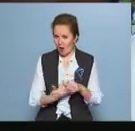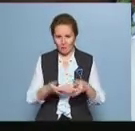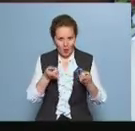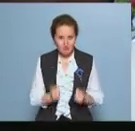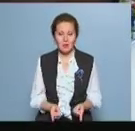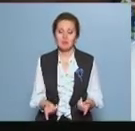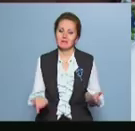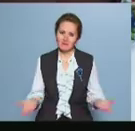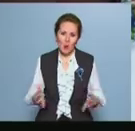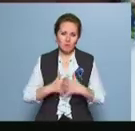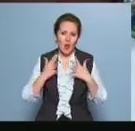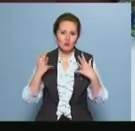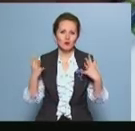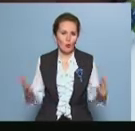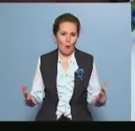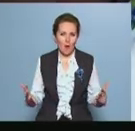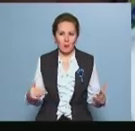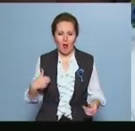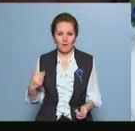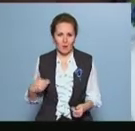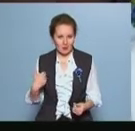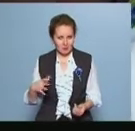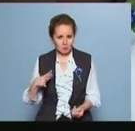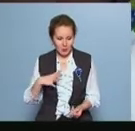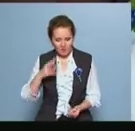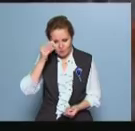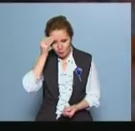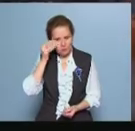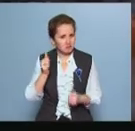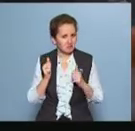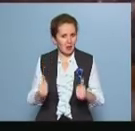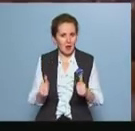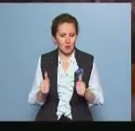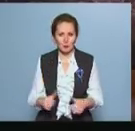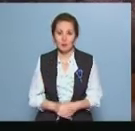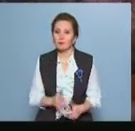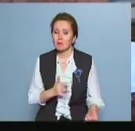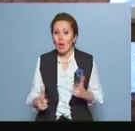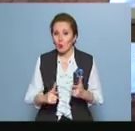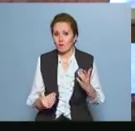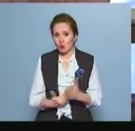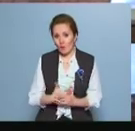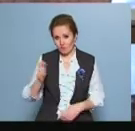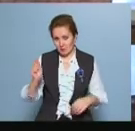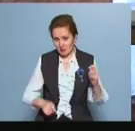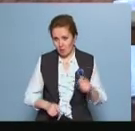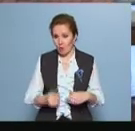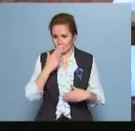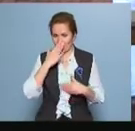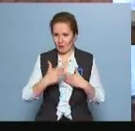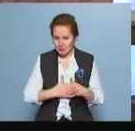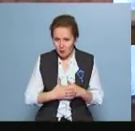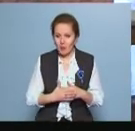же, большой эффект произвел. Впечатление хорошее. Подготовка к новому фестивалю уже в разгаре. Тем более, что